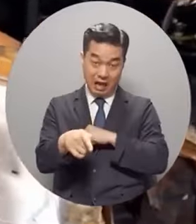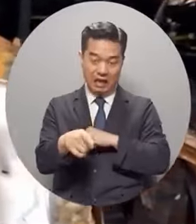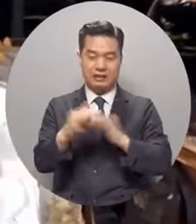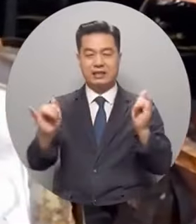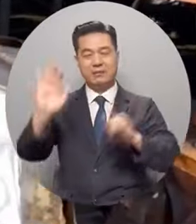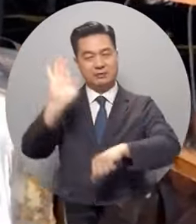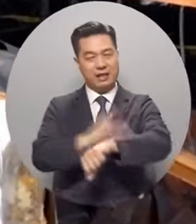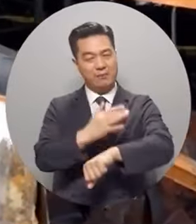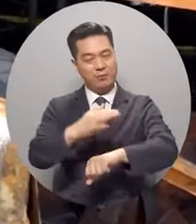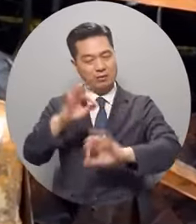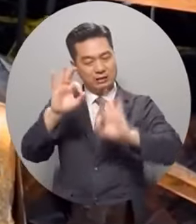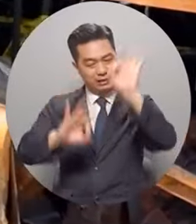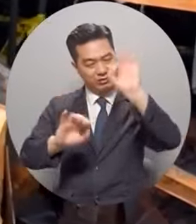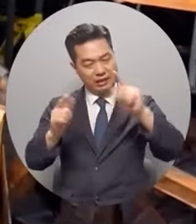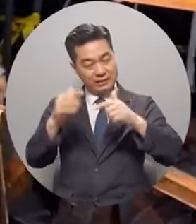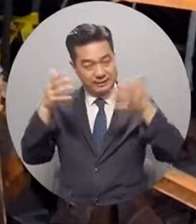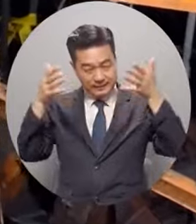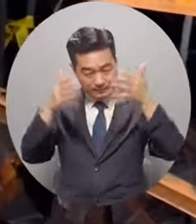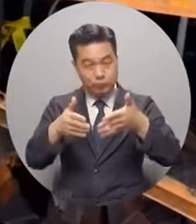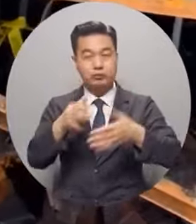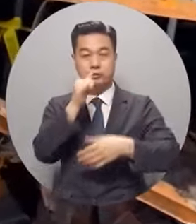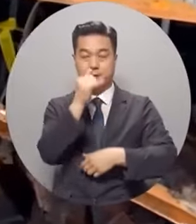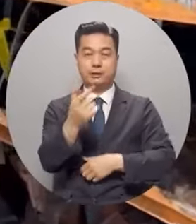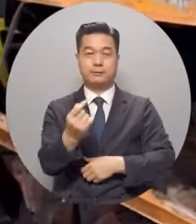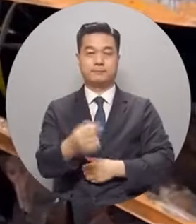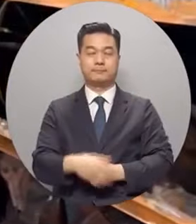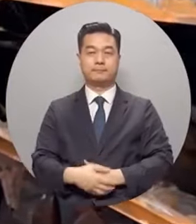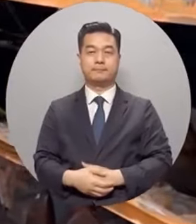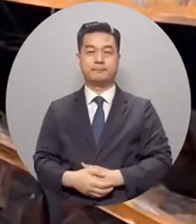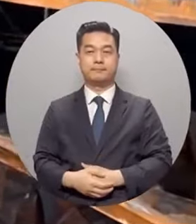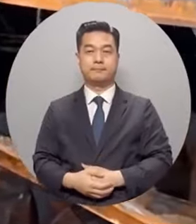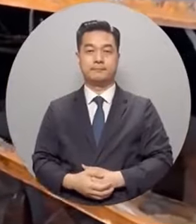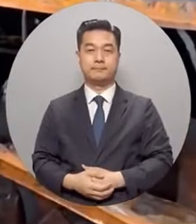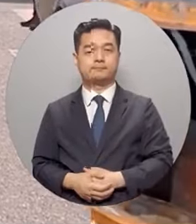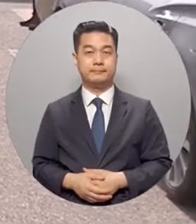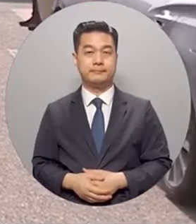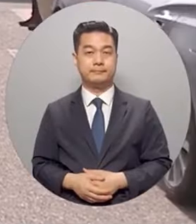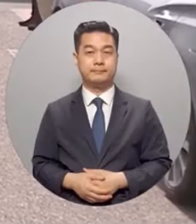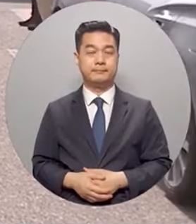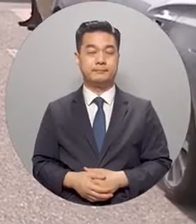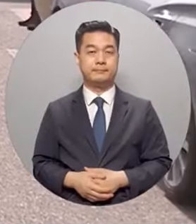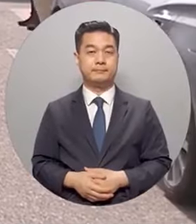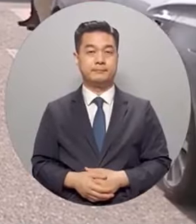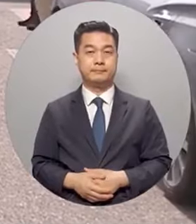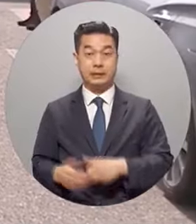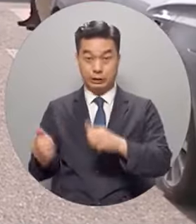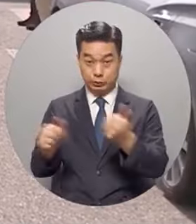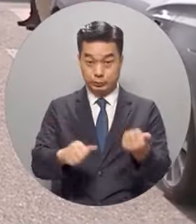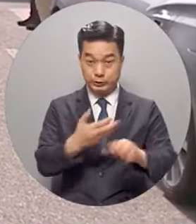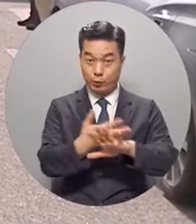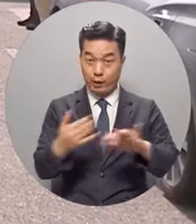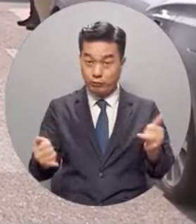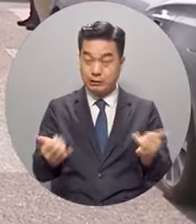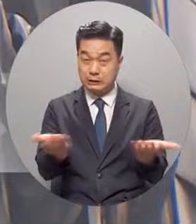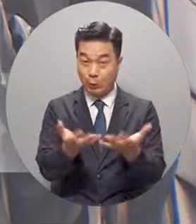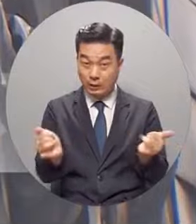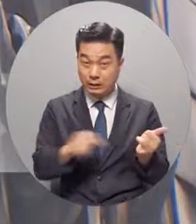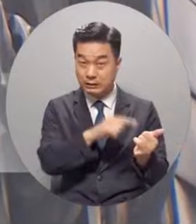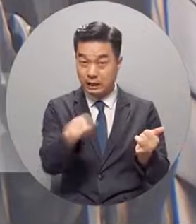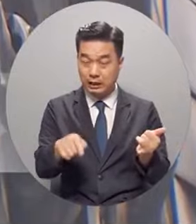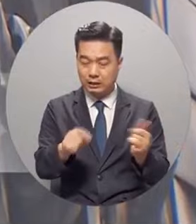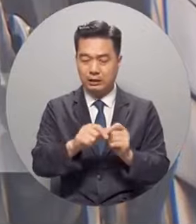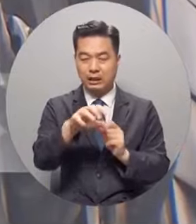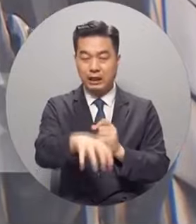데 집중될 걸로 보입니다. MBC 뉴스 고병찬입니다. 숨진 외국인 노동자 대부분은